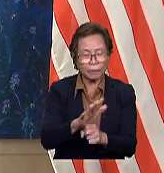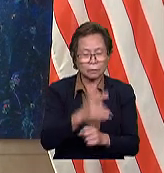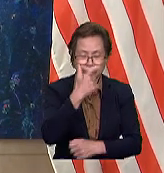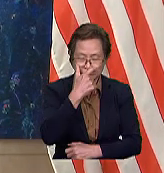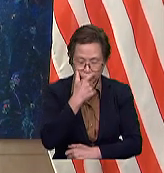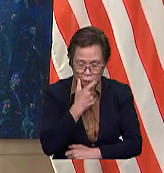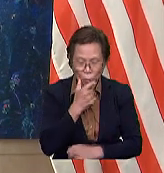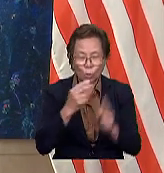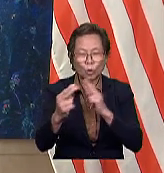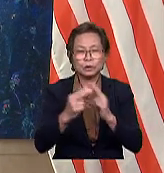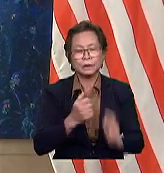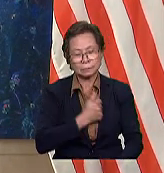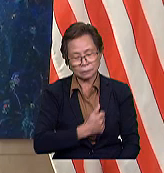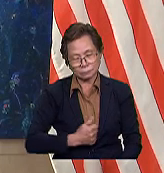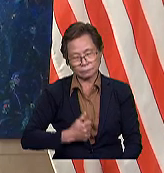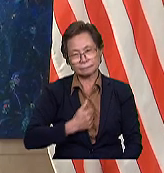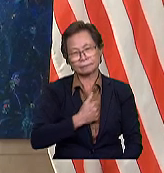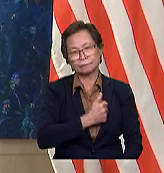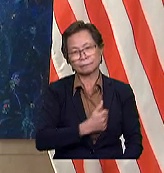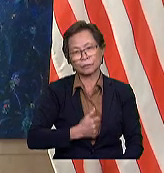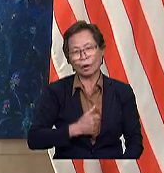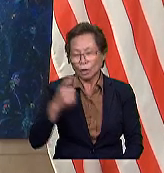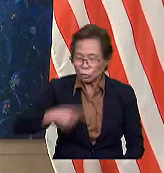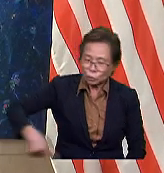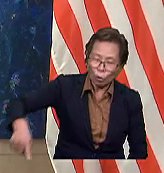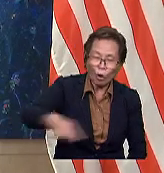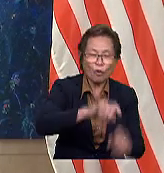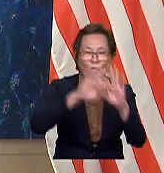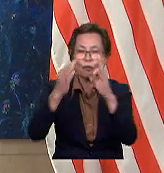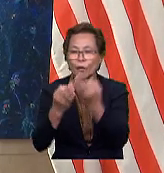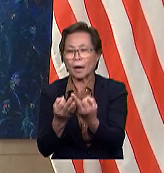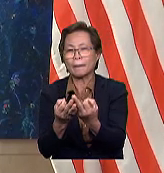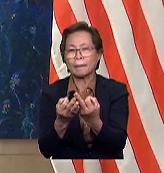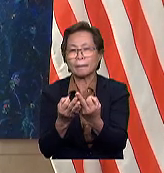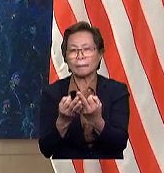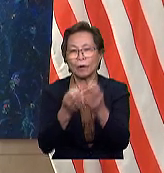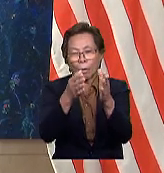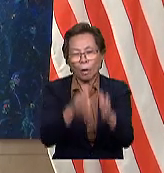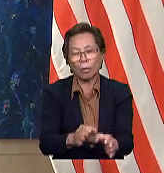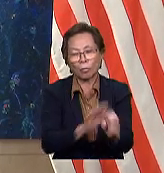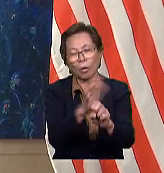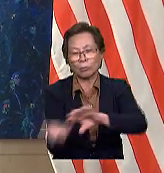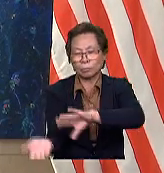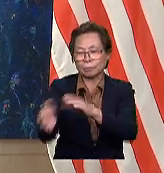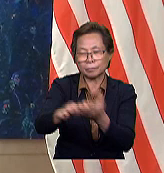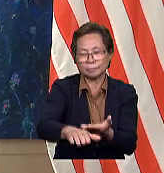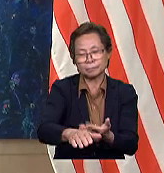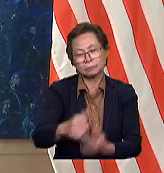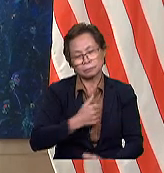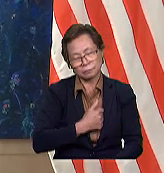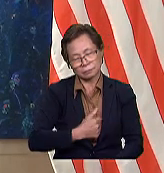duka citanya mengucapkan takziah kepada seluruh ahli keluarga bangsa komitmen belas yang telah meninggal